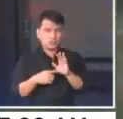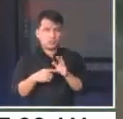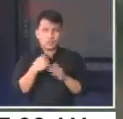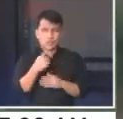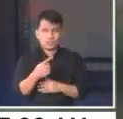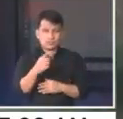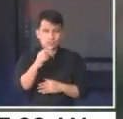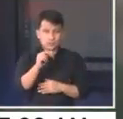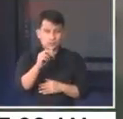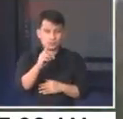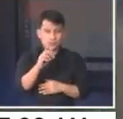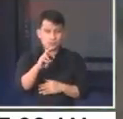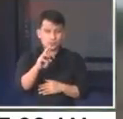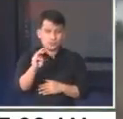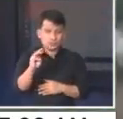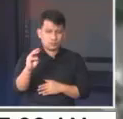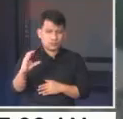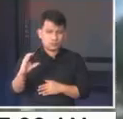ng NDRRMC,